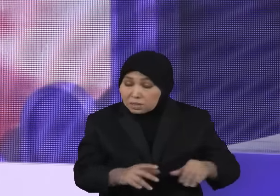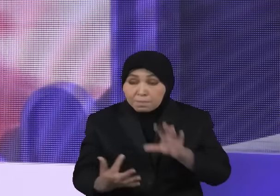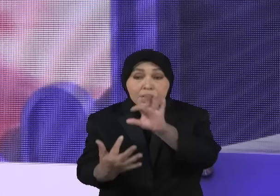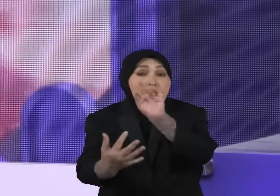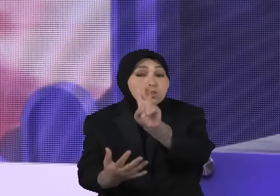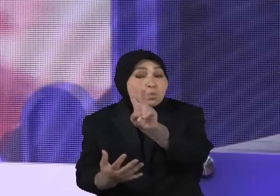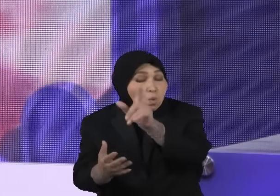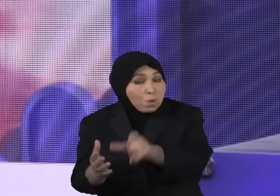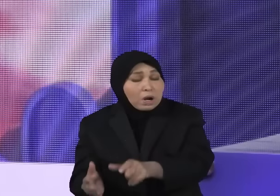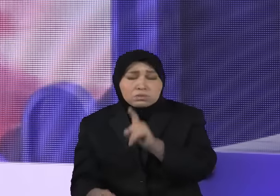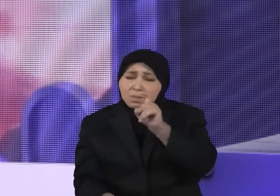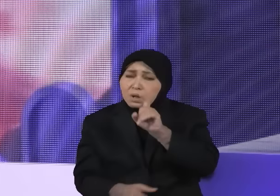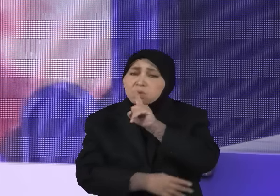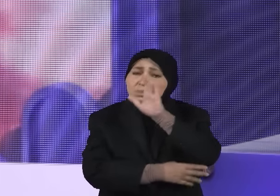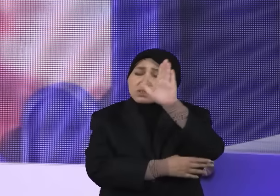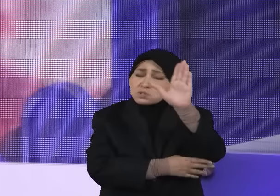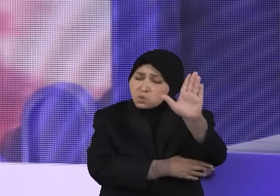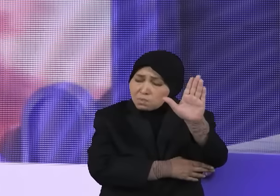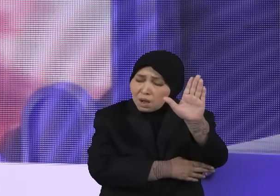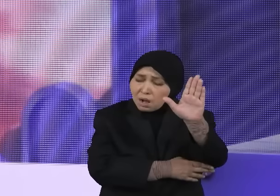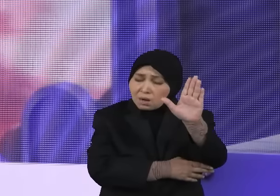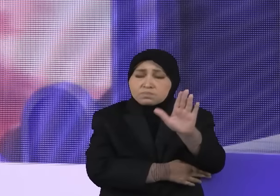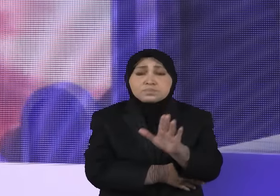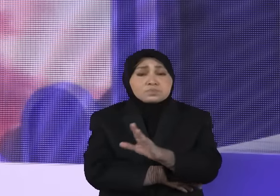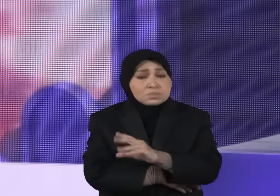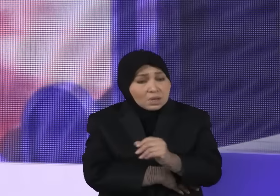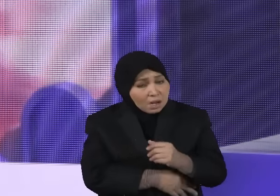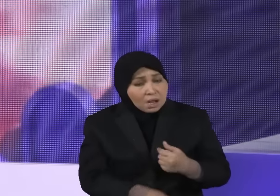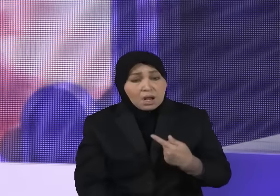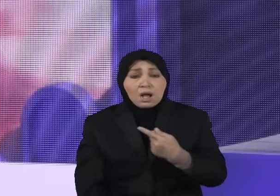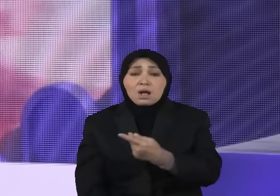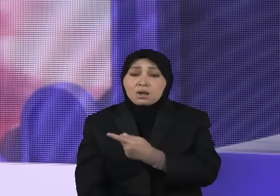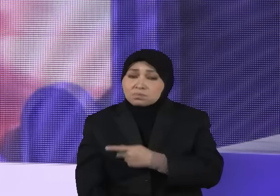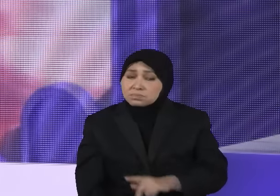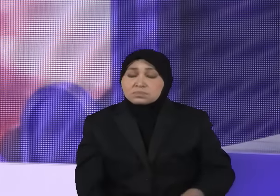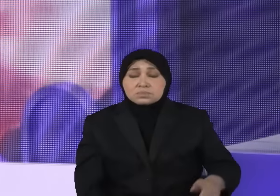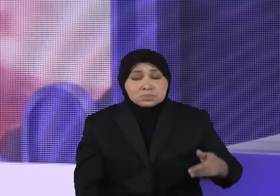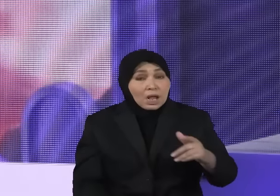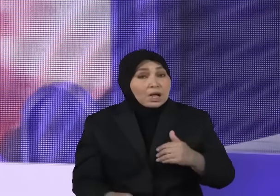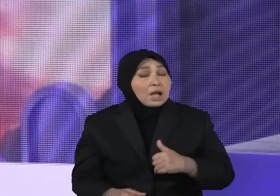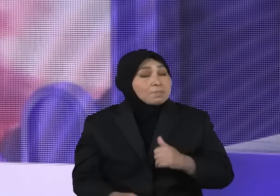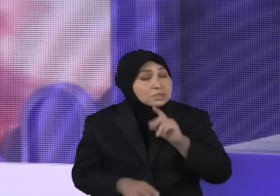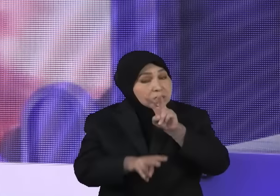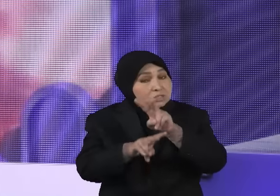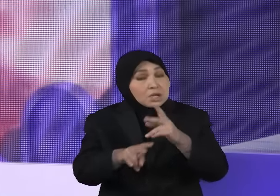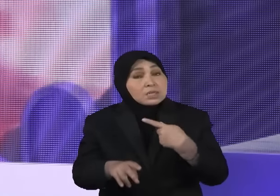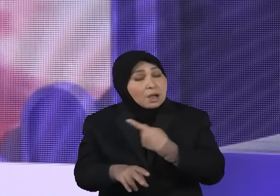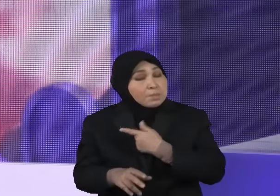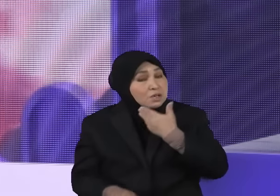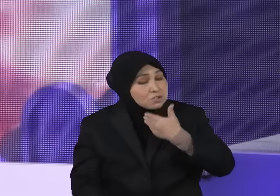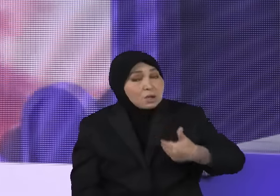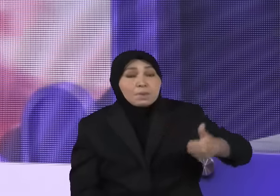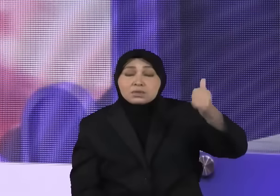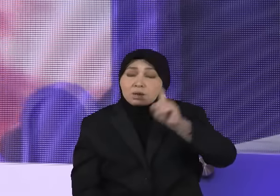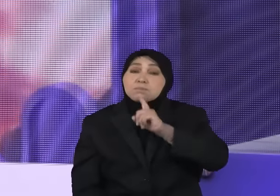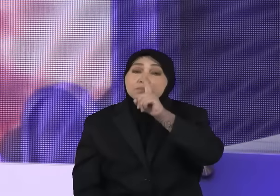saksi dan perlu bersumpah, iaitu la syahadatuna ahaqqu min syahadatihima, iaitu kesaksian kami ini lebih